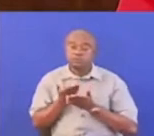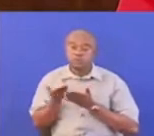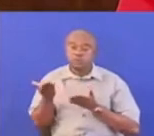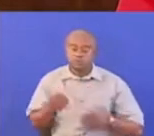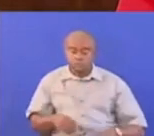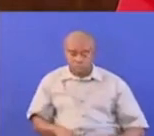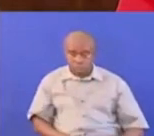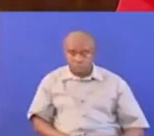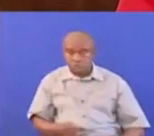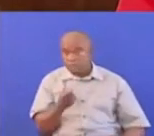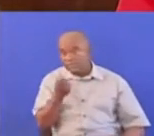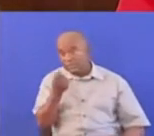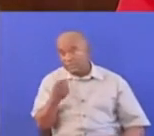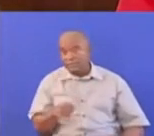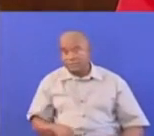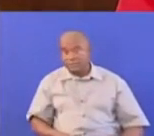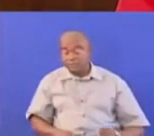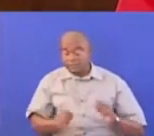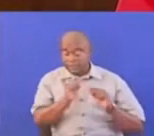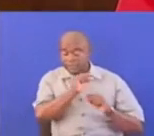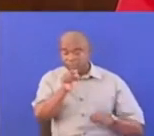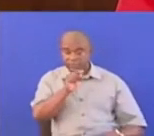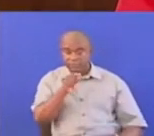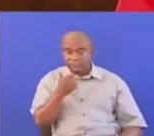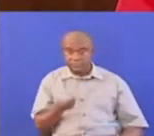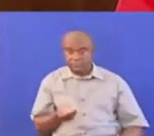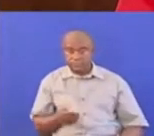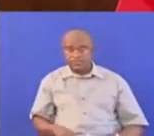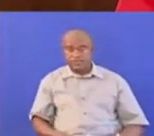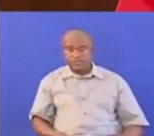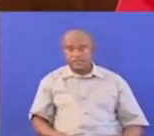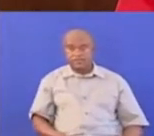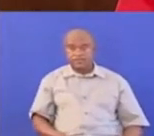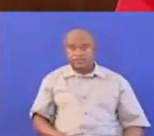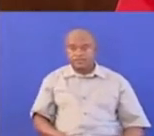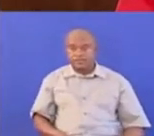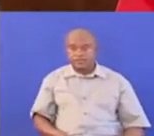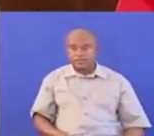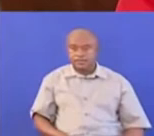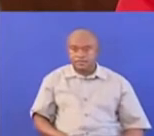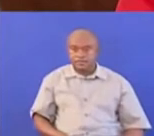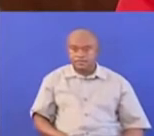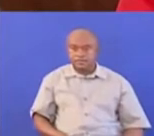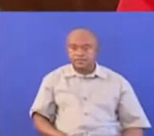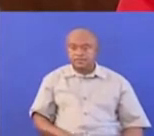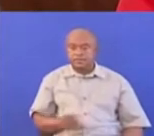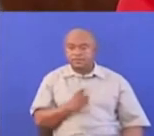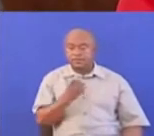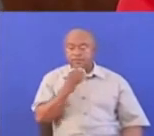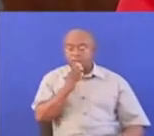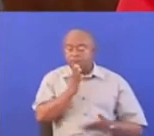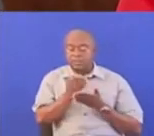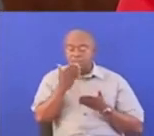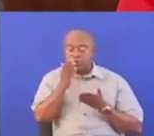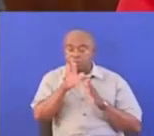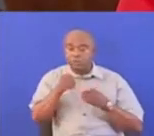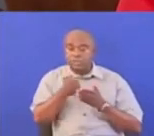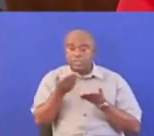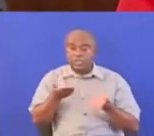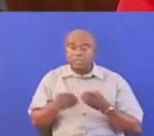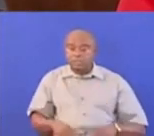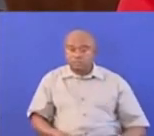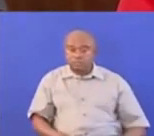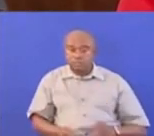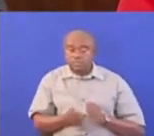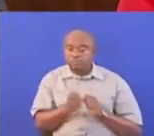finance bill katika kifungu kile ambacho ulilazimika kuwasimamisha baadhi ya wabunge waliokuwa kwenye kamati ile. kulikuwa